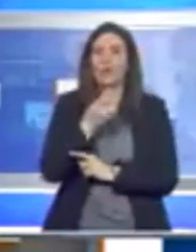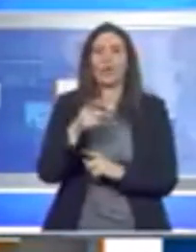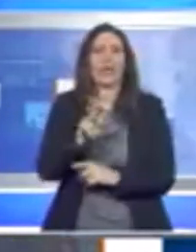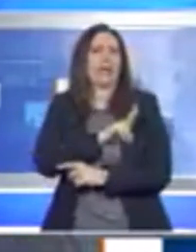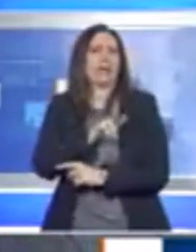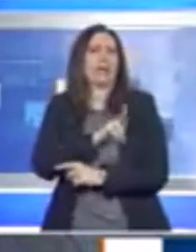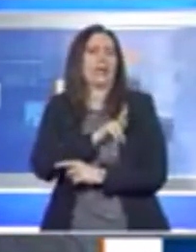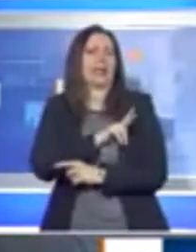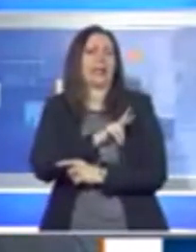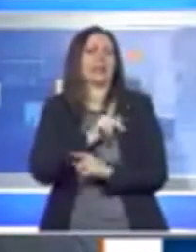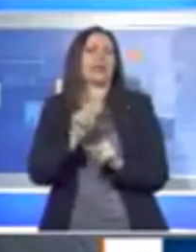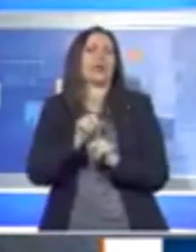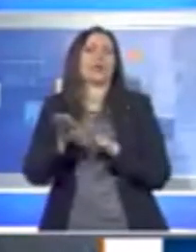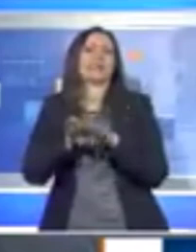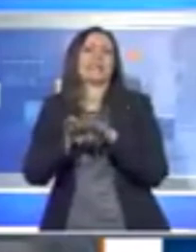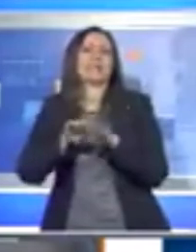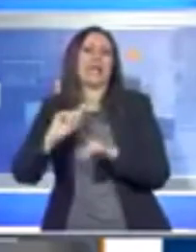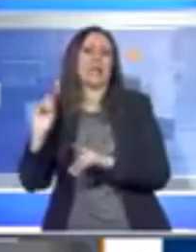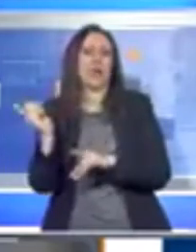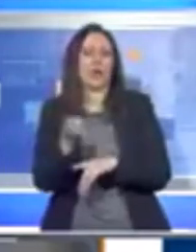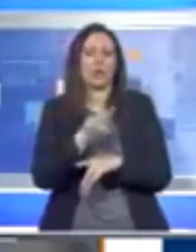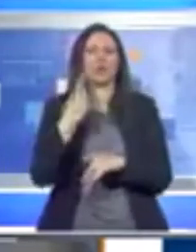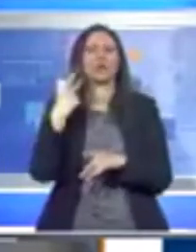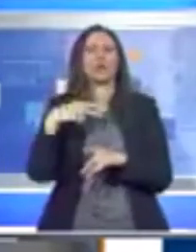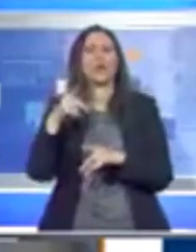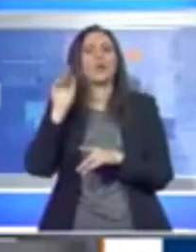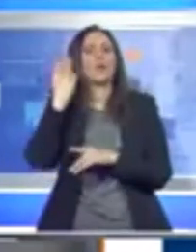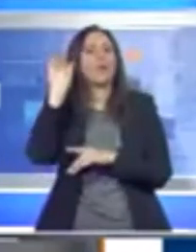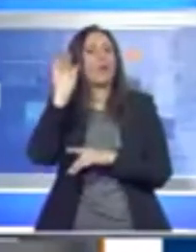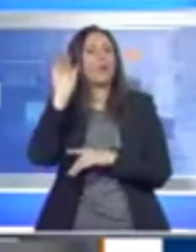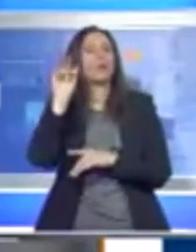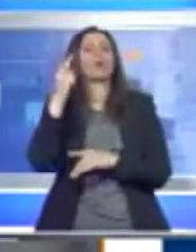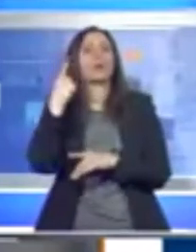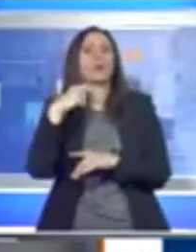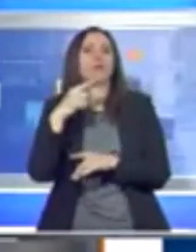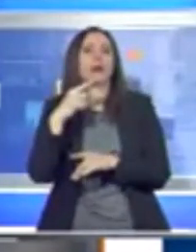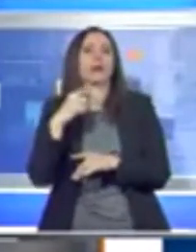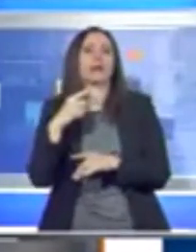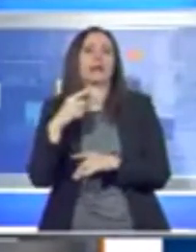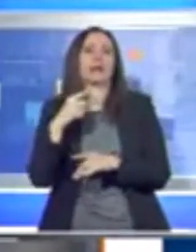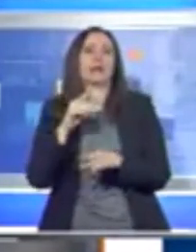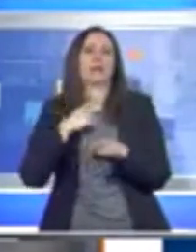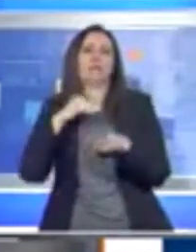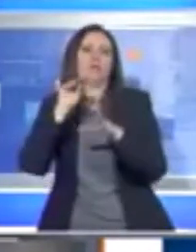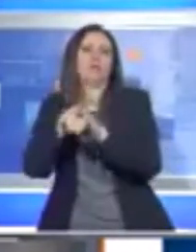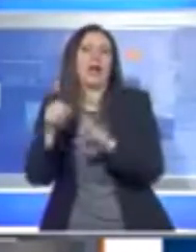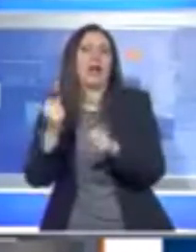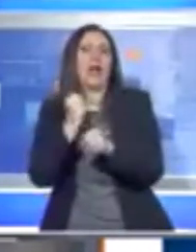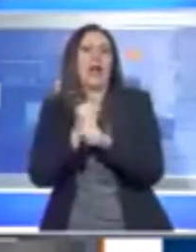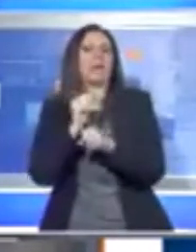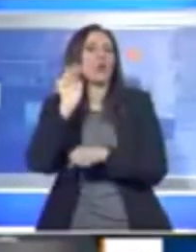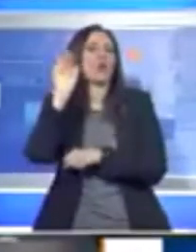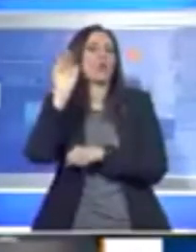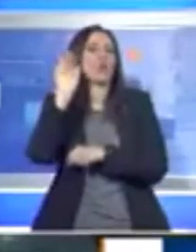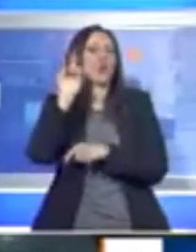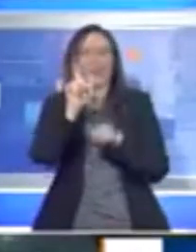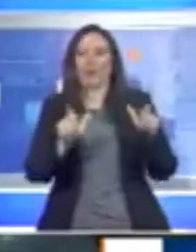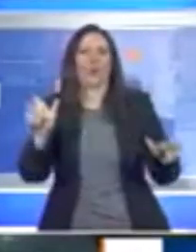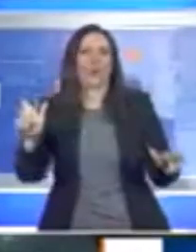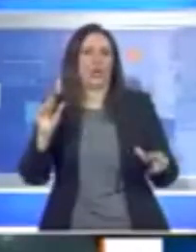è di tutto il sistema, anche in vista del, come dire, coinvolgimento delle future generazioni.